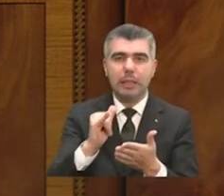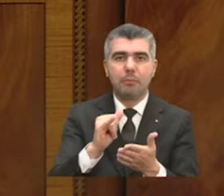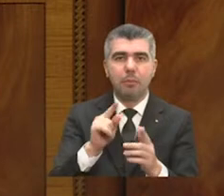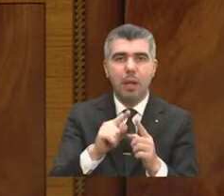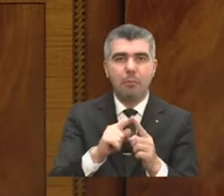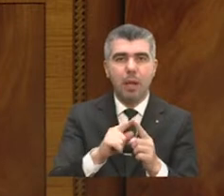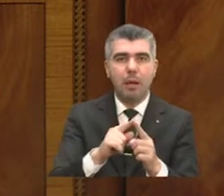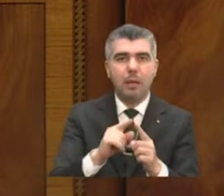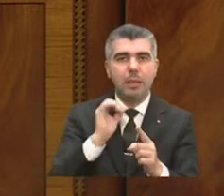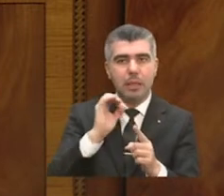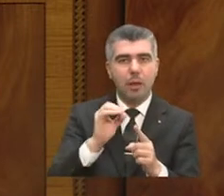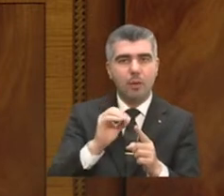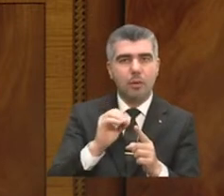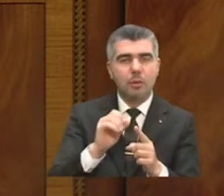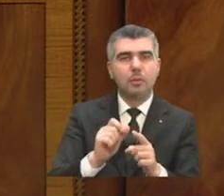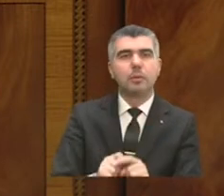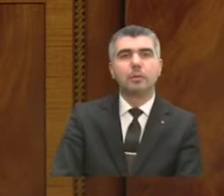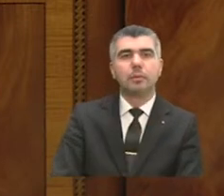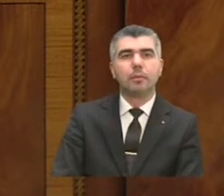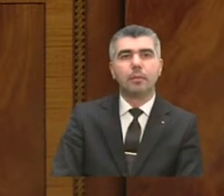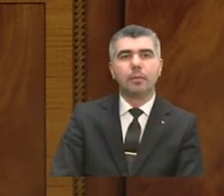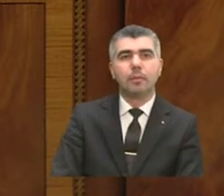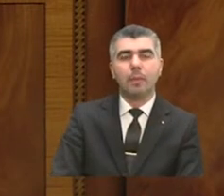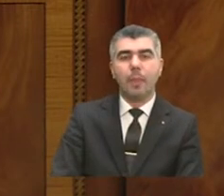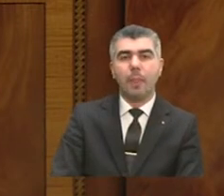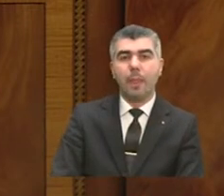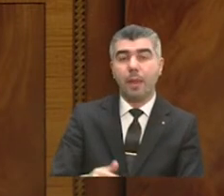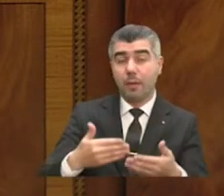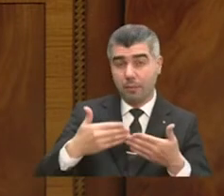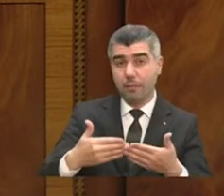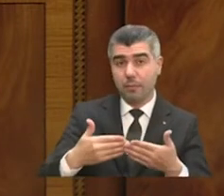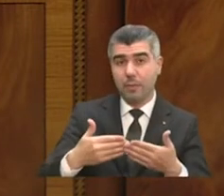ces questions, les décisions